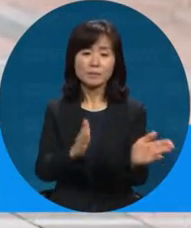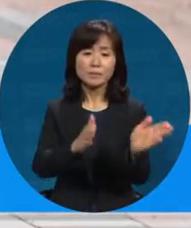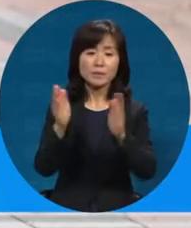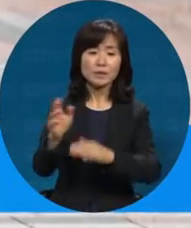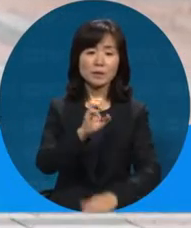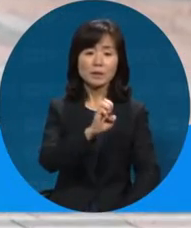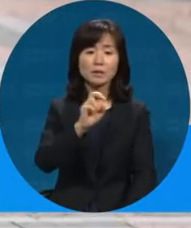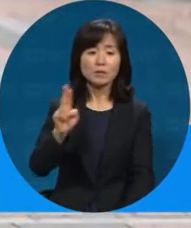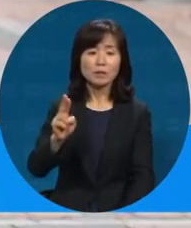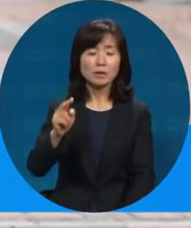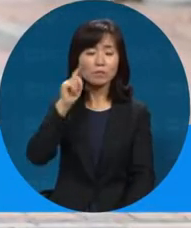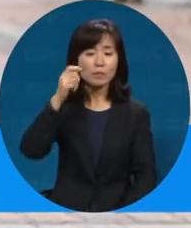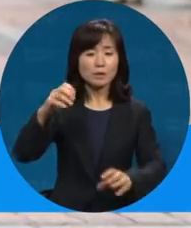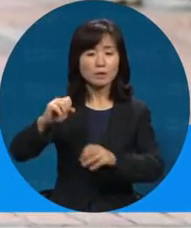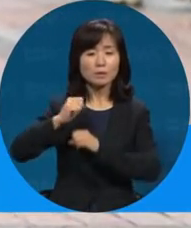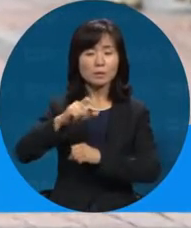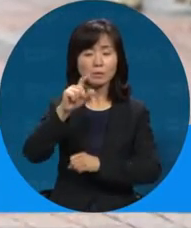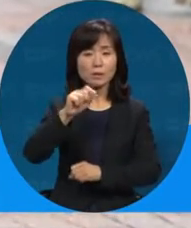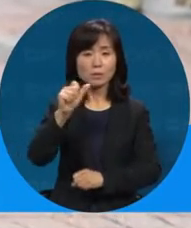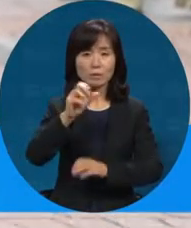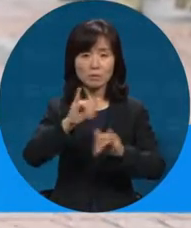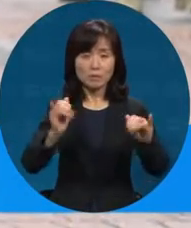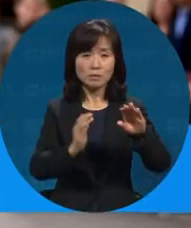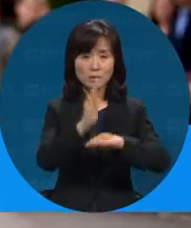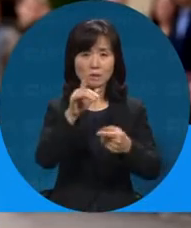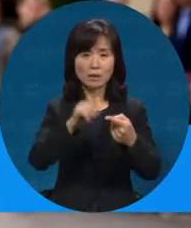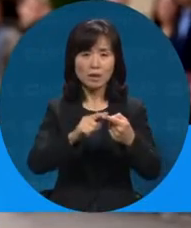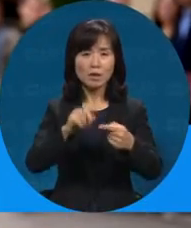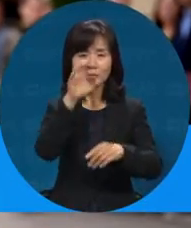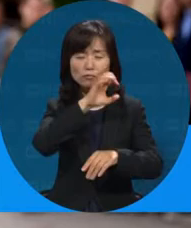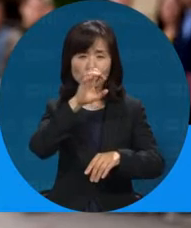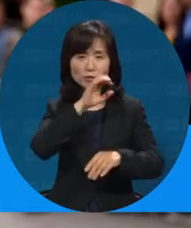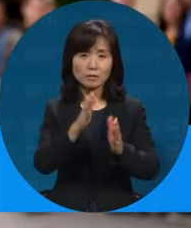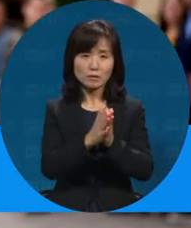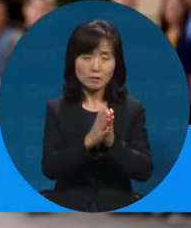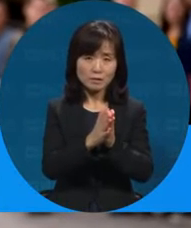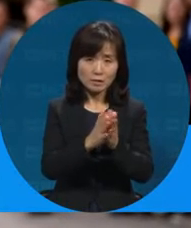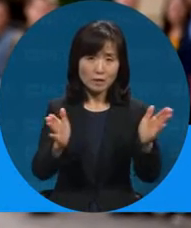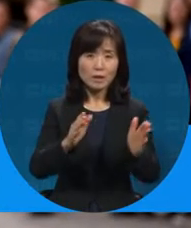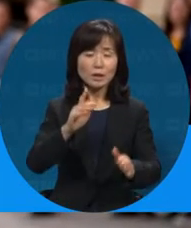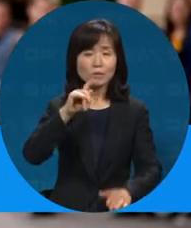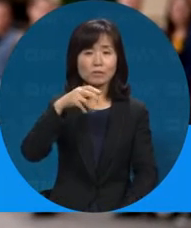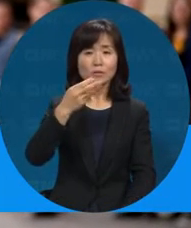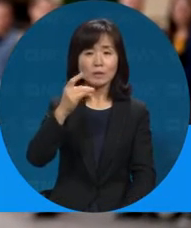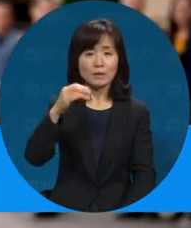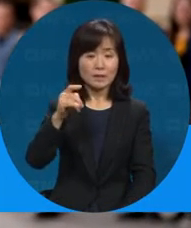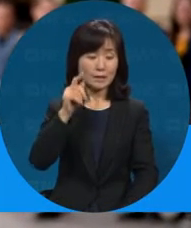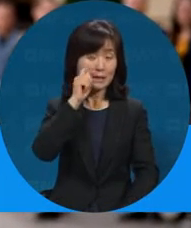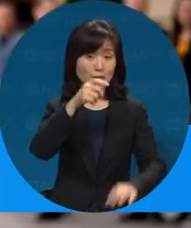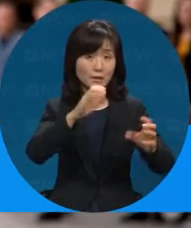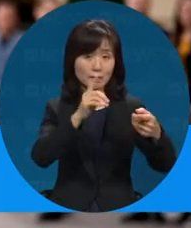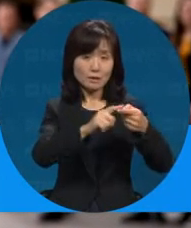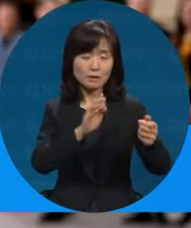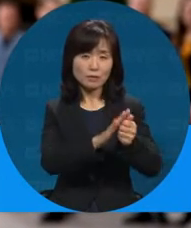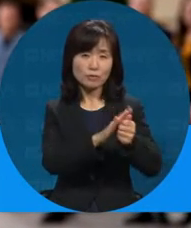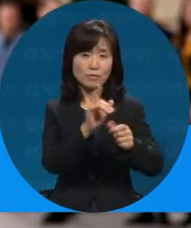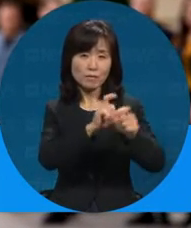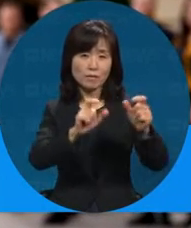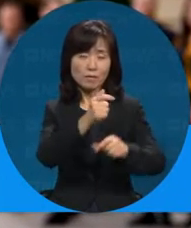유럽연합이 우크라이나군 1만 5천 명 이상에 대한 본격 훈련에 나서는 등 우크라이나에 대한 지원을 대대적으로